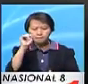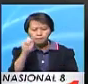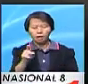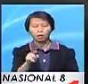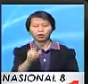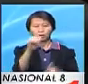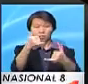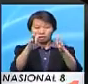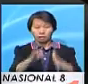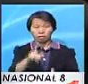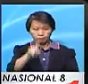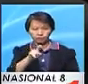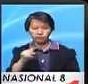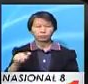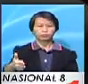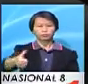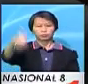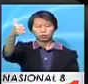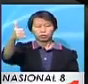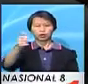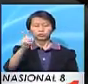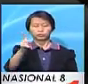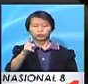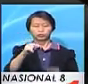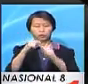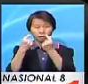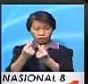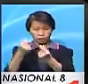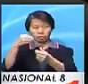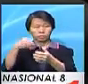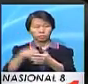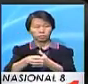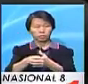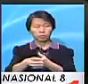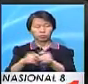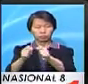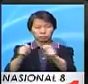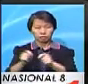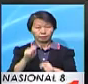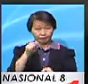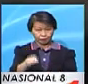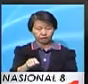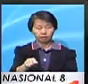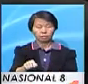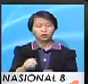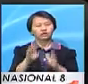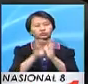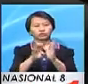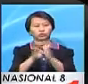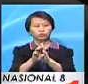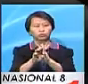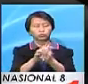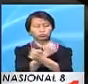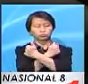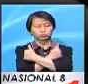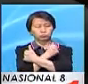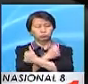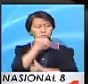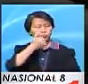player tu perlu memenangi antara satu kategori di dalam posisi dia, iaitu antara penjaga gol